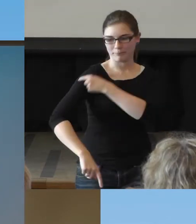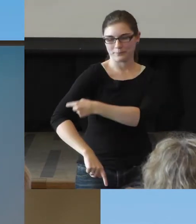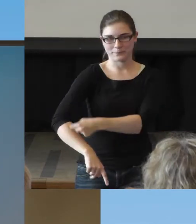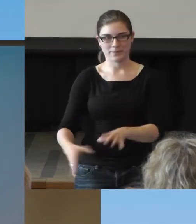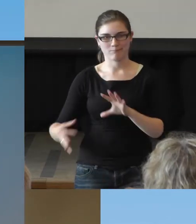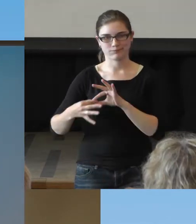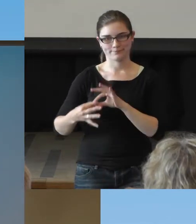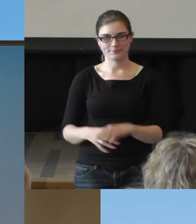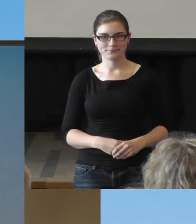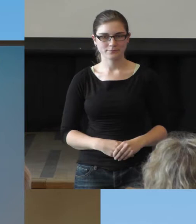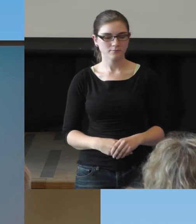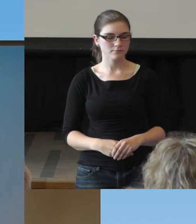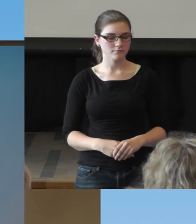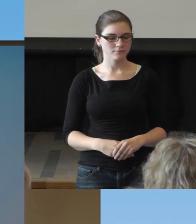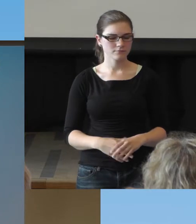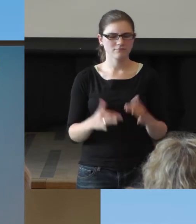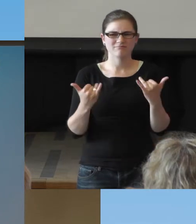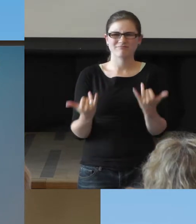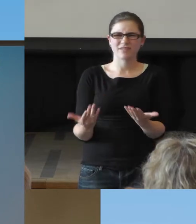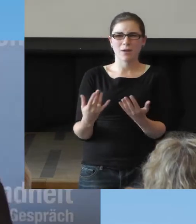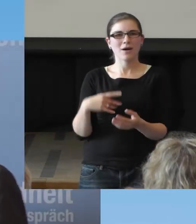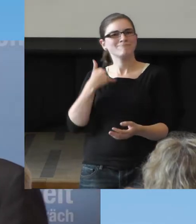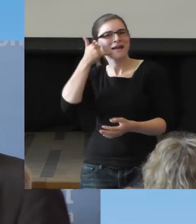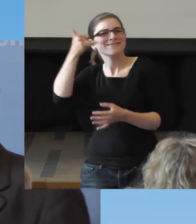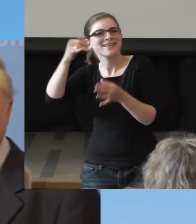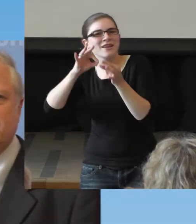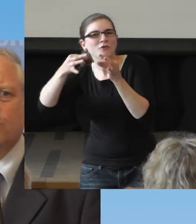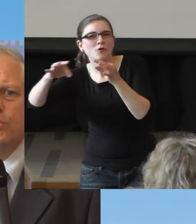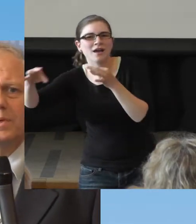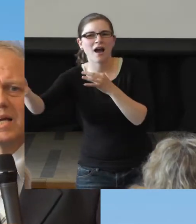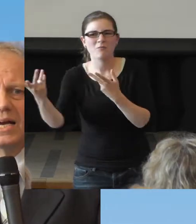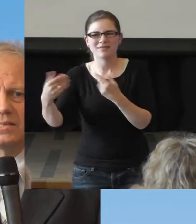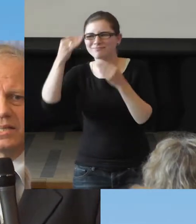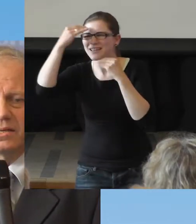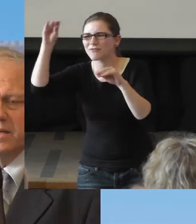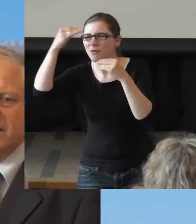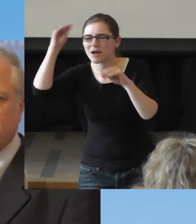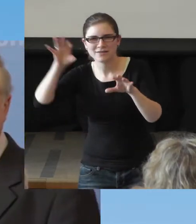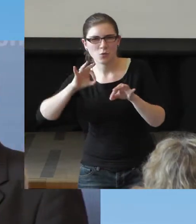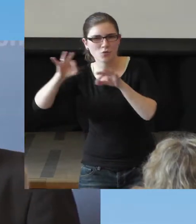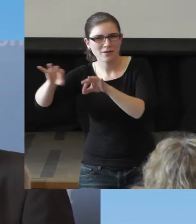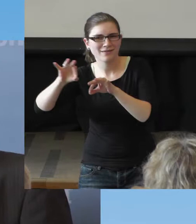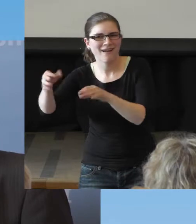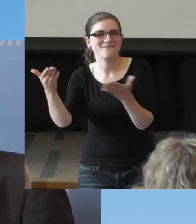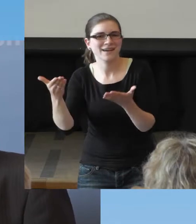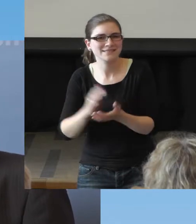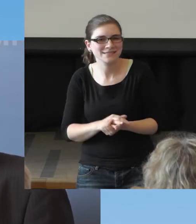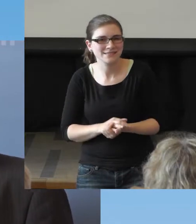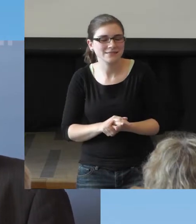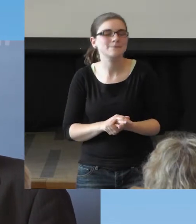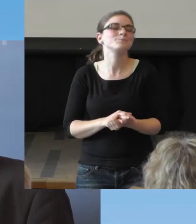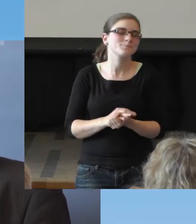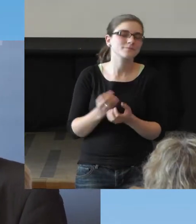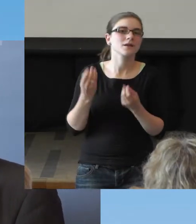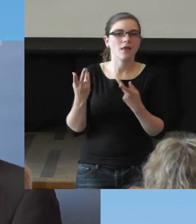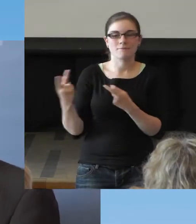Das können wir mal. Was machen die Telefonkabel? Was für eine Art von Information übertragen Sie denn? Na ja, Sie